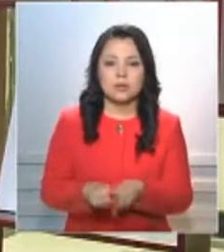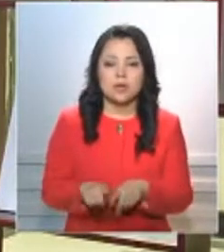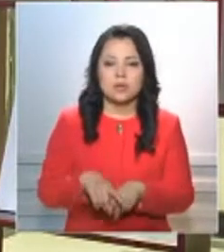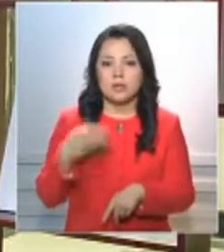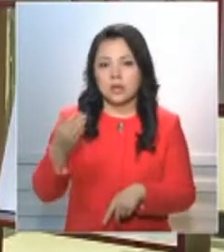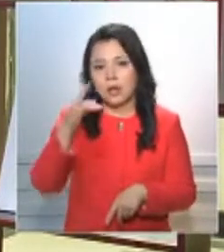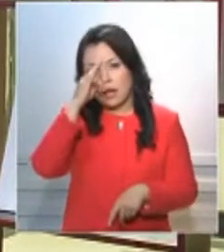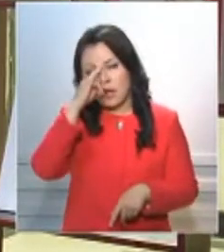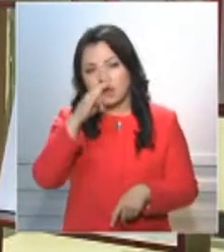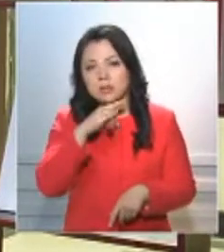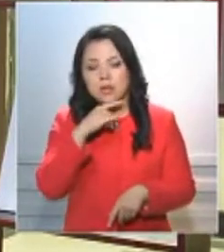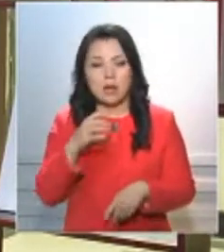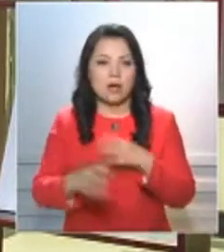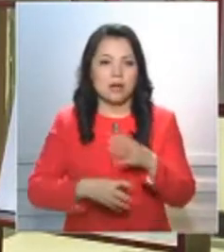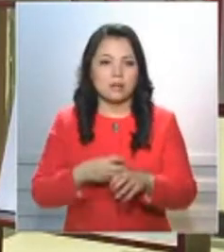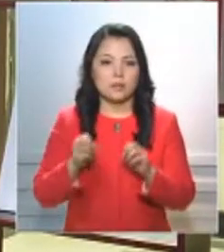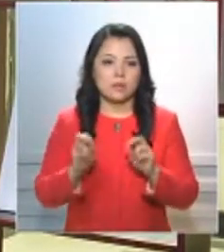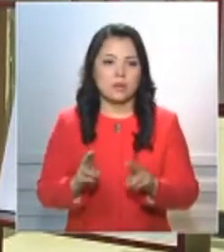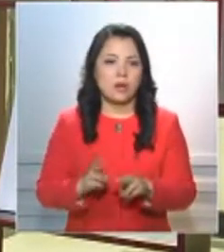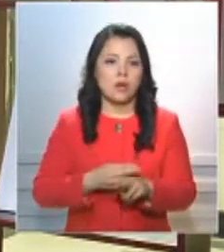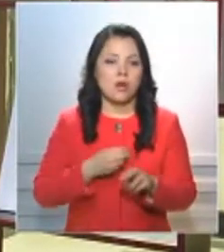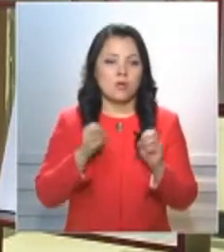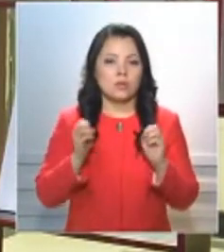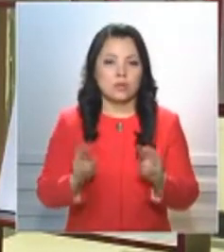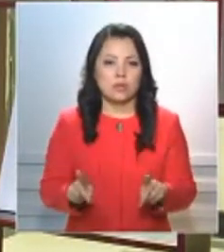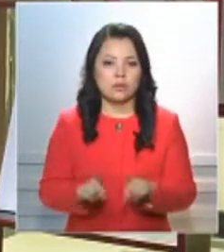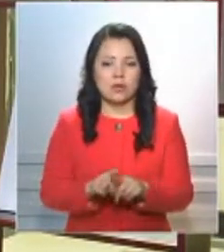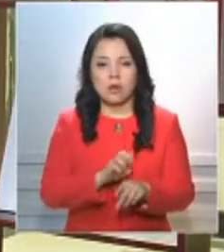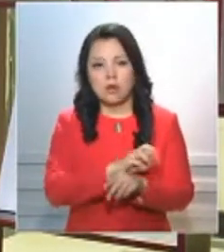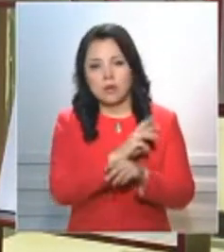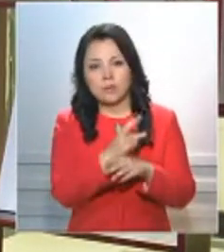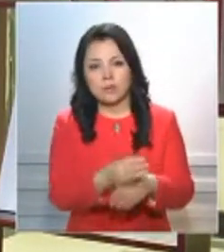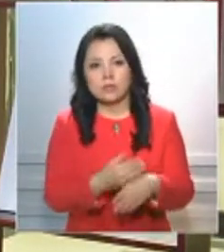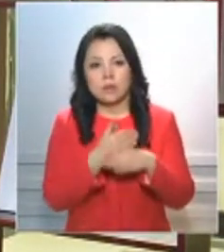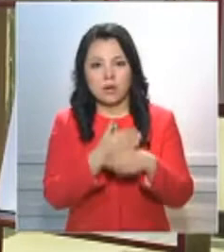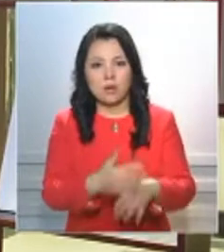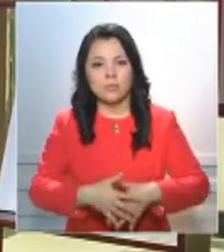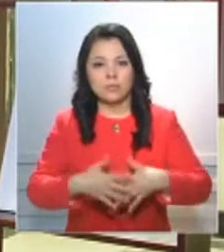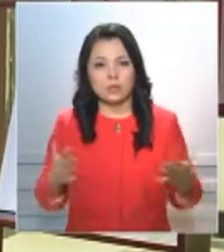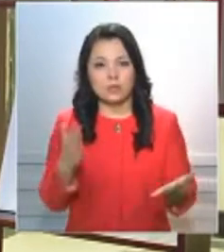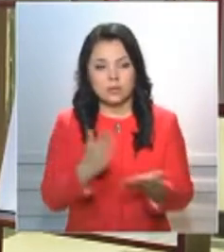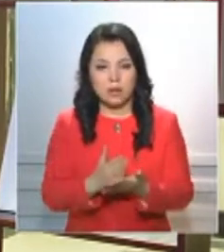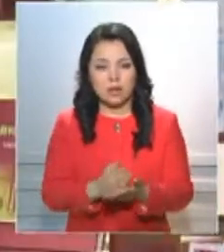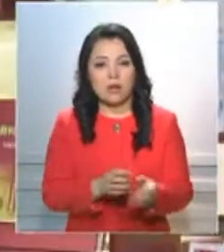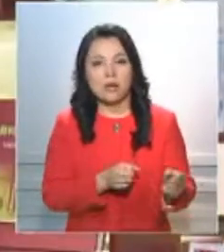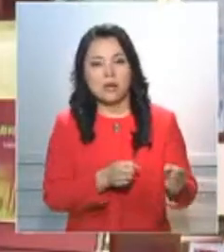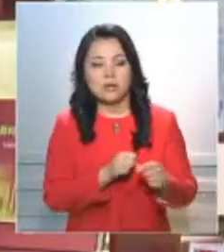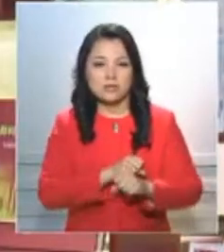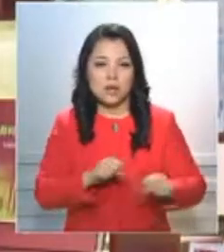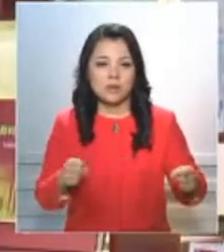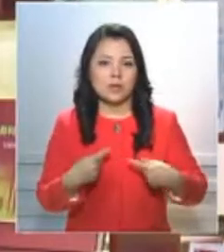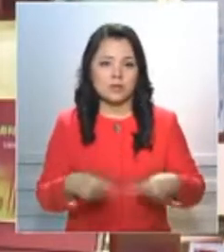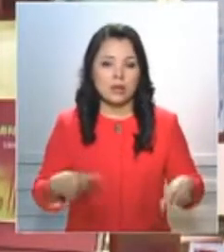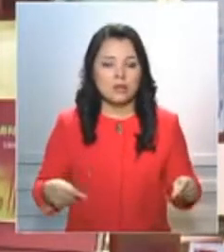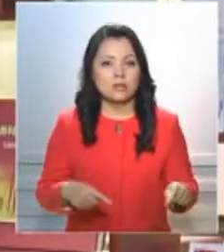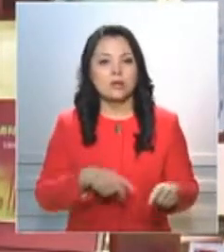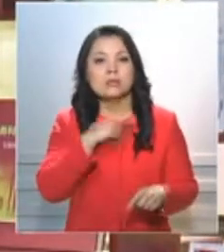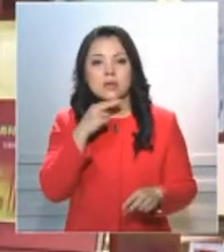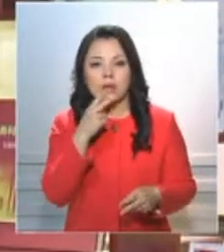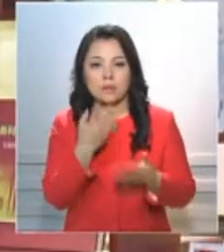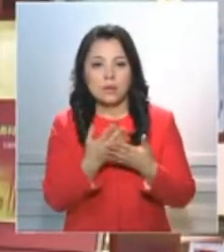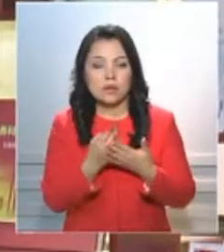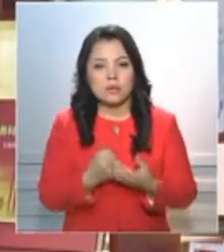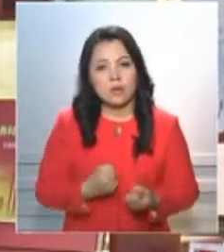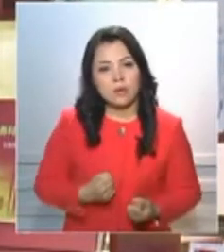сақтау әлем қауіпсіздігін қамтамасыз етуге қосқан үлкен үлесі деп білемін. Ядролық қаруды бейбіт мақсатта қолдануға мүмкіндік беретін